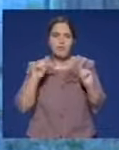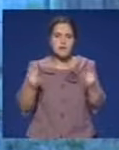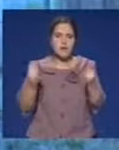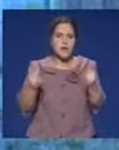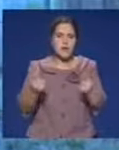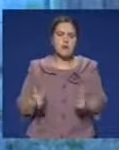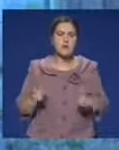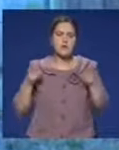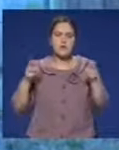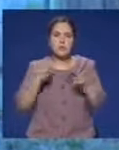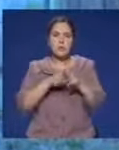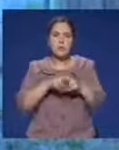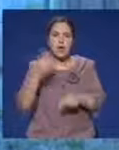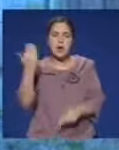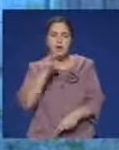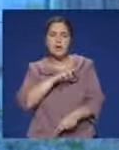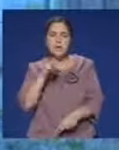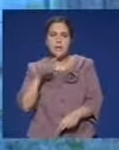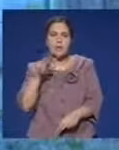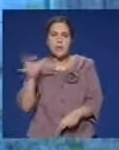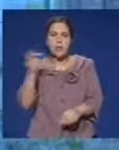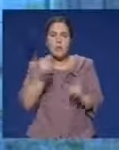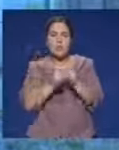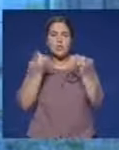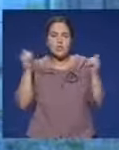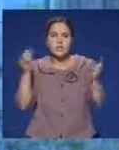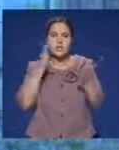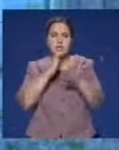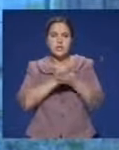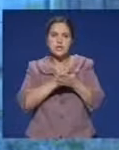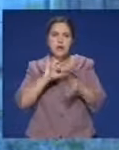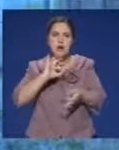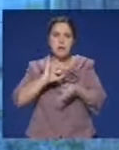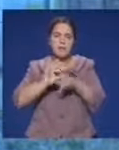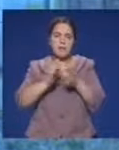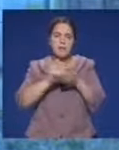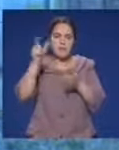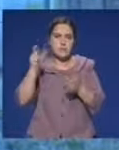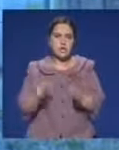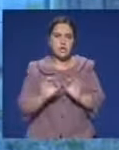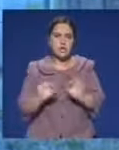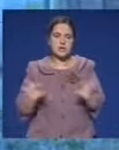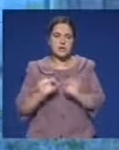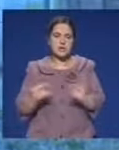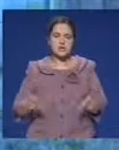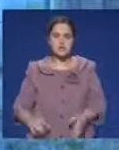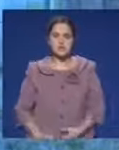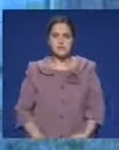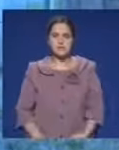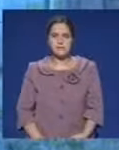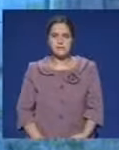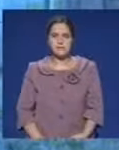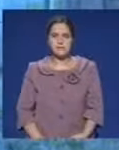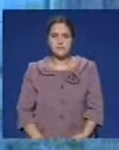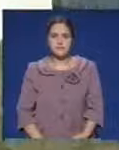преступников. Кинологическая служба ДВД области расширяется и укрепляется. А тех, кто верно несет службу вместе с полицейскими, материал Елена Устимович.